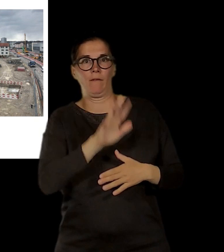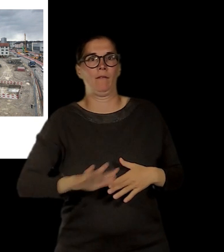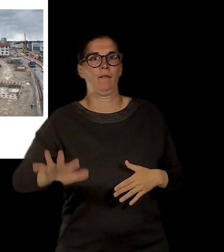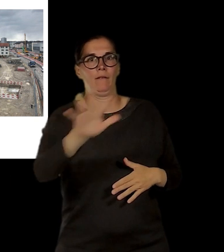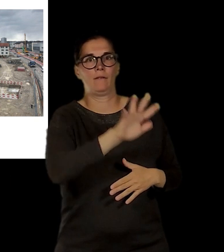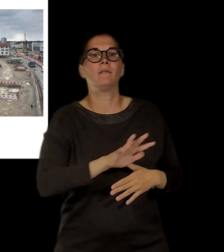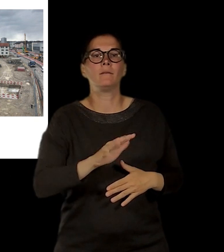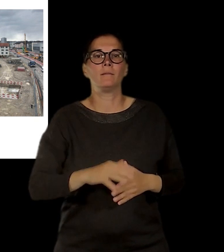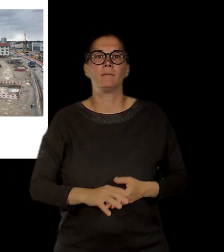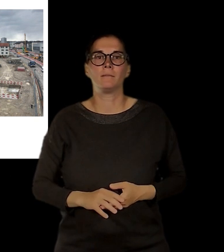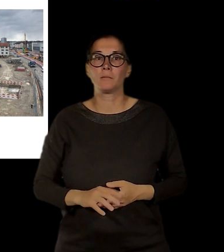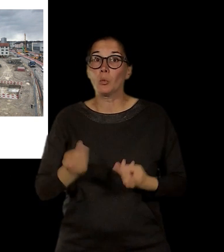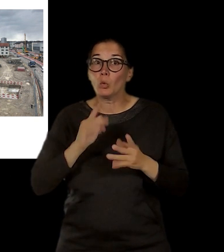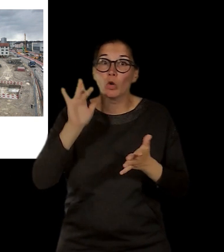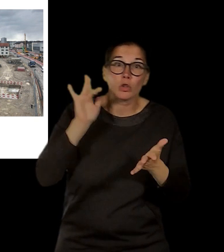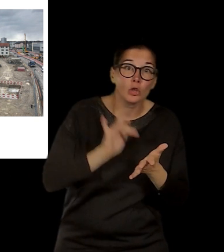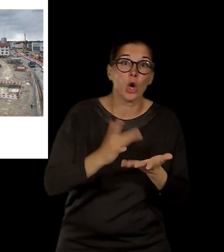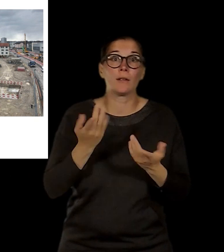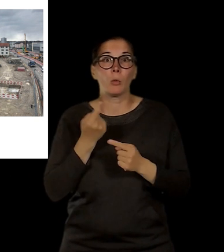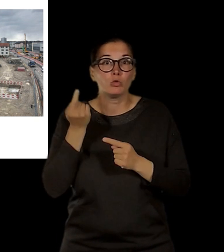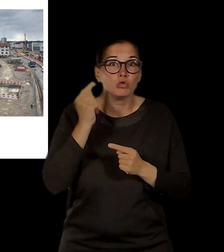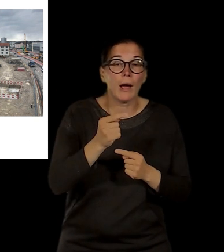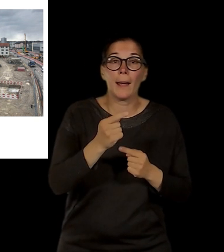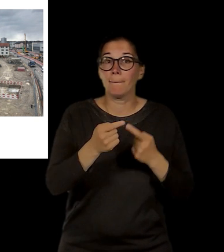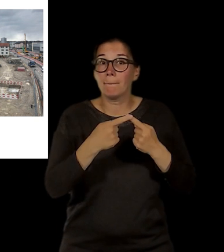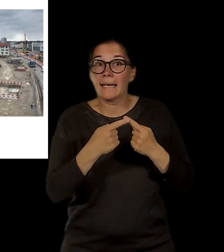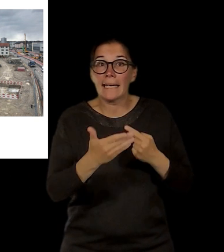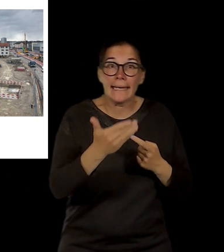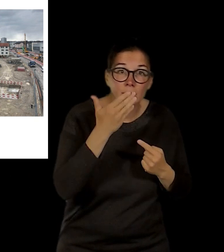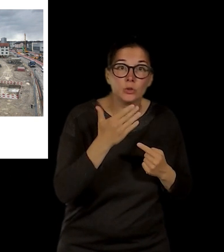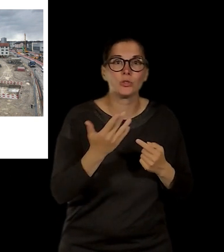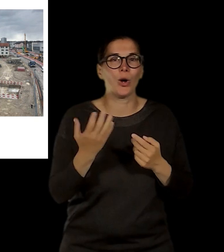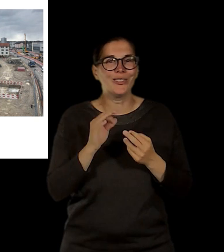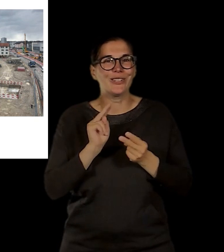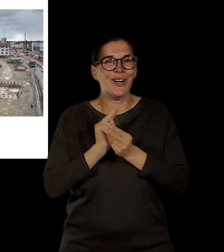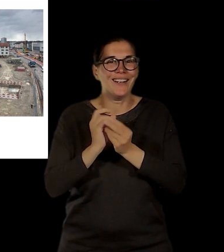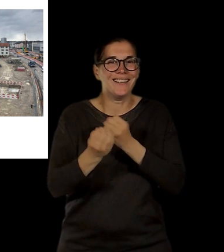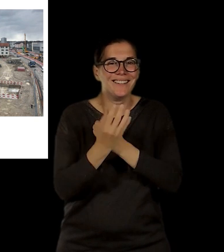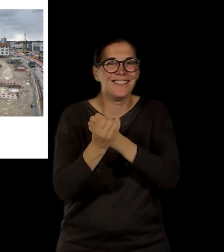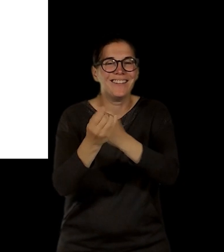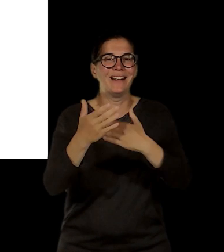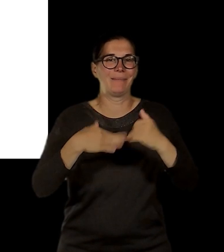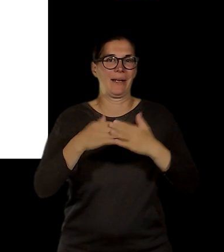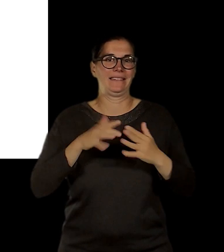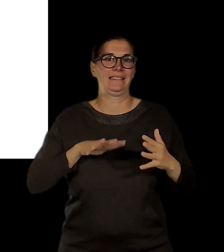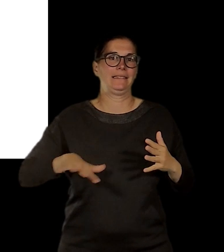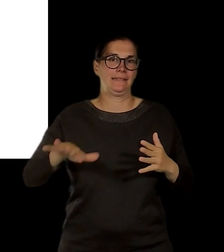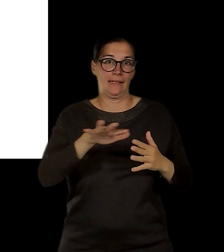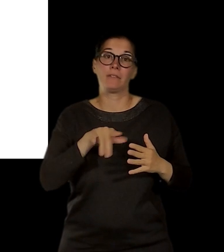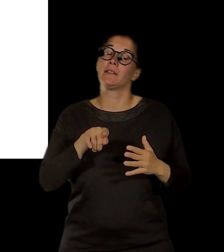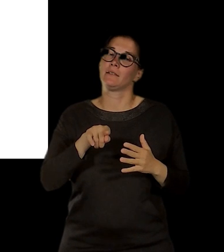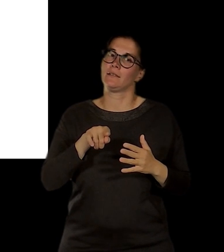kde se ho může dotknout a tak dál. A těch různých prvků, které na té stavbě je opravdu